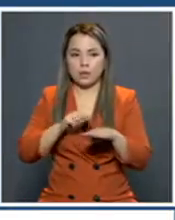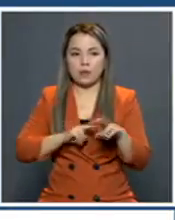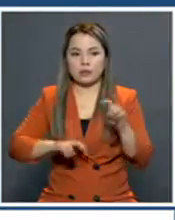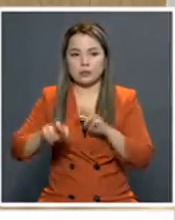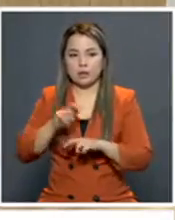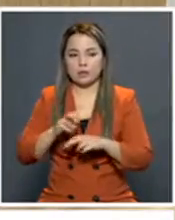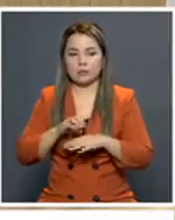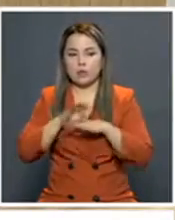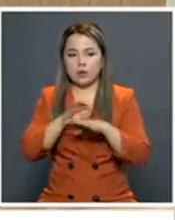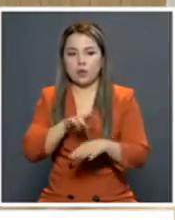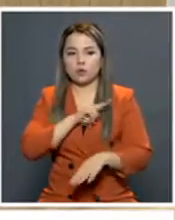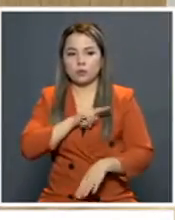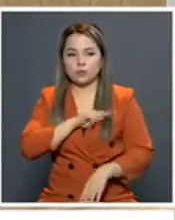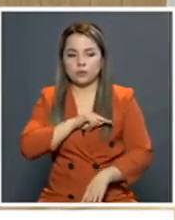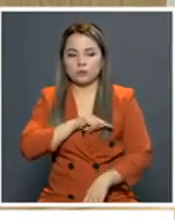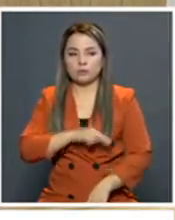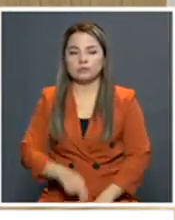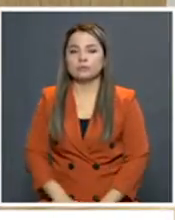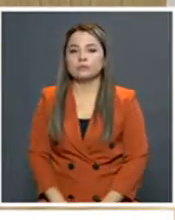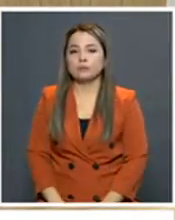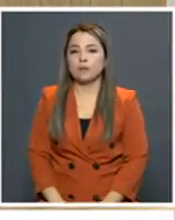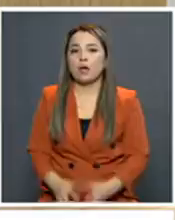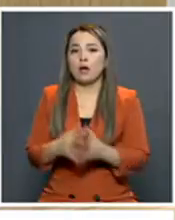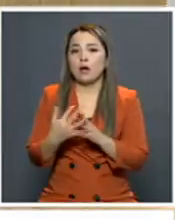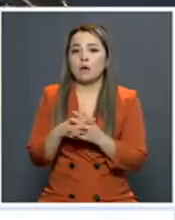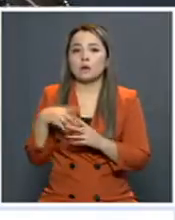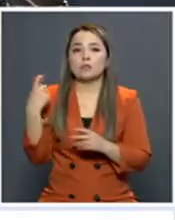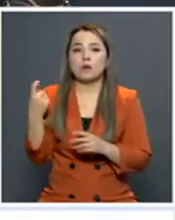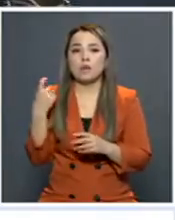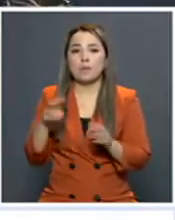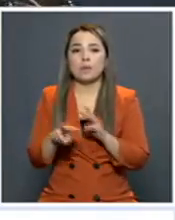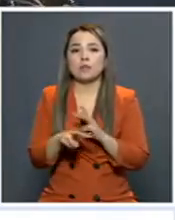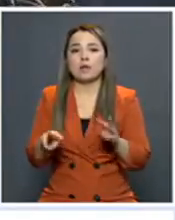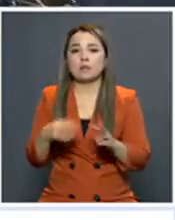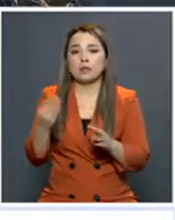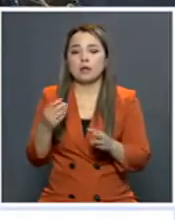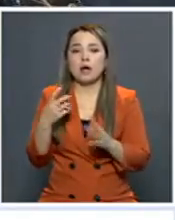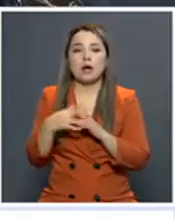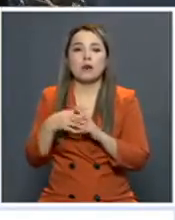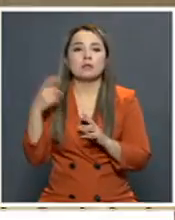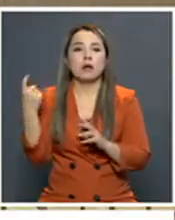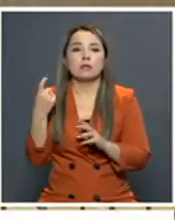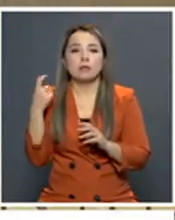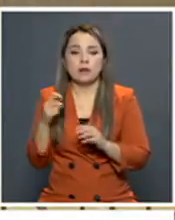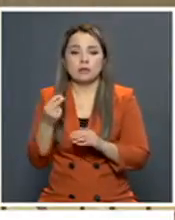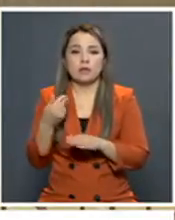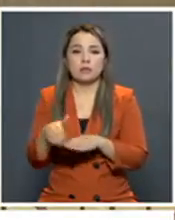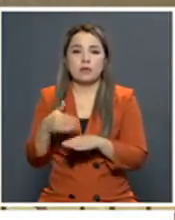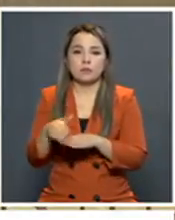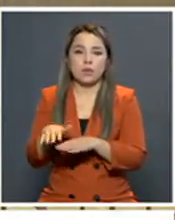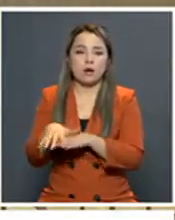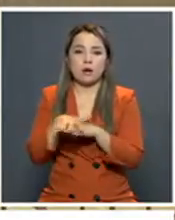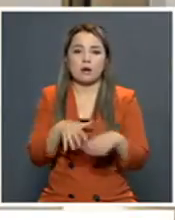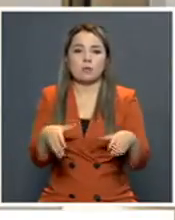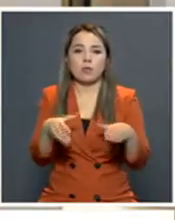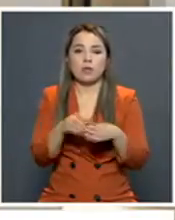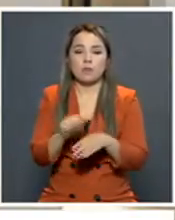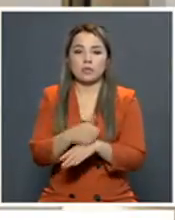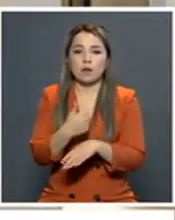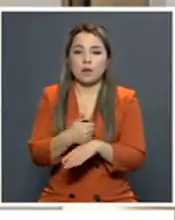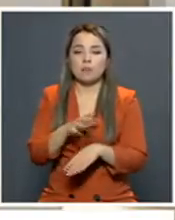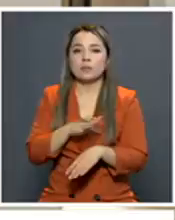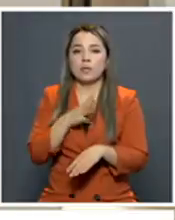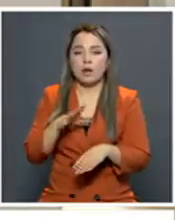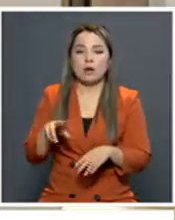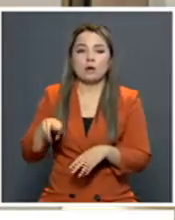жатыр. Сондай ақ ауыл шаруашылығы министрлігіне қарасты аграрлық несие корпорациясы басқармасының бұрынғы басшысы